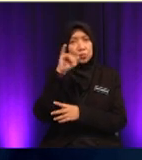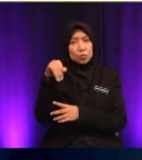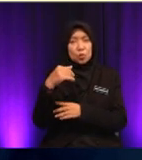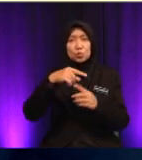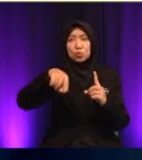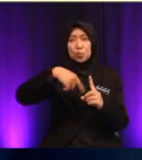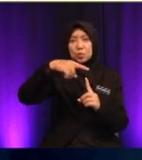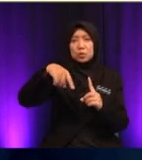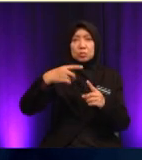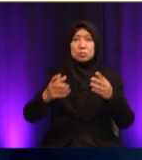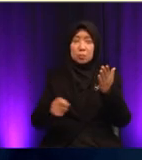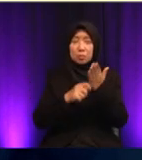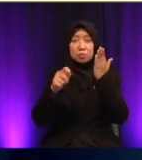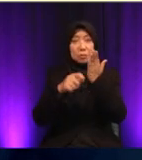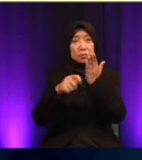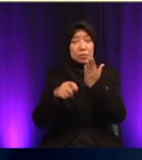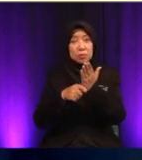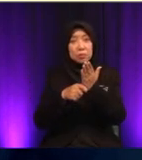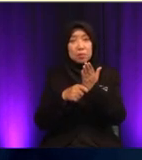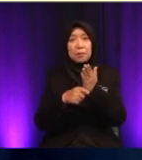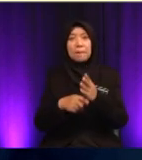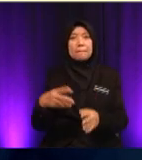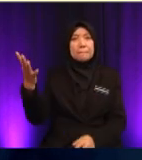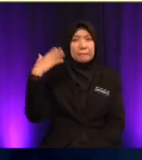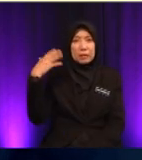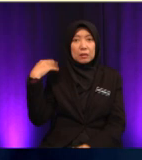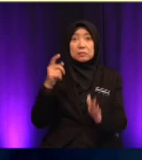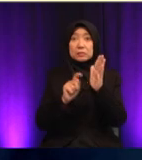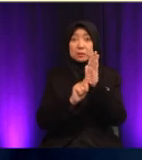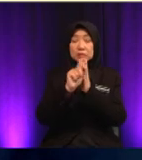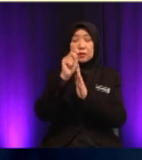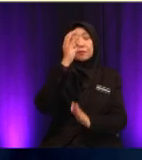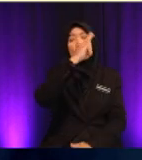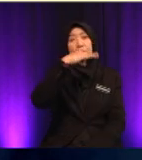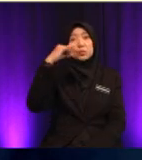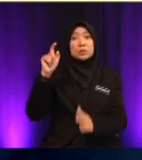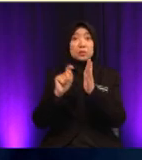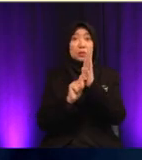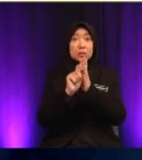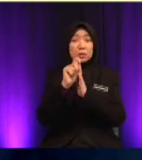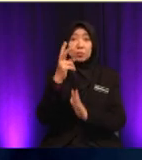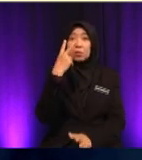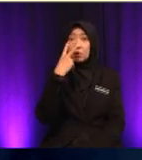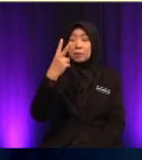getaran semakin tinggi dia akan memasuki cahaya tampak cahaya